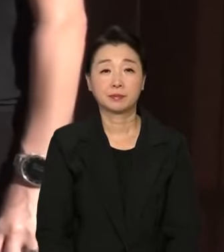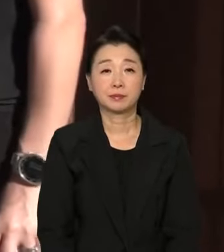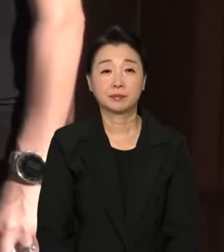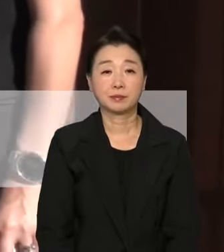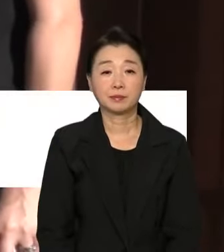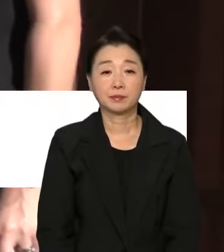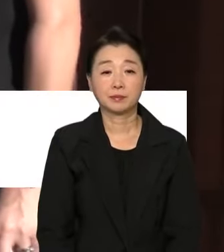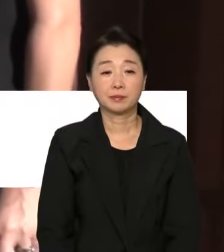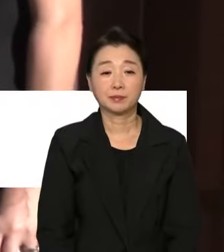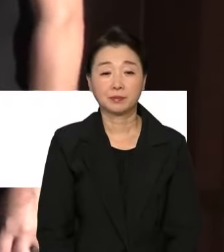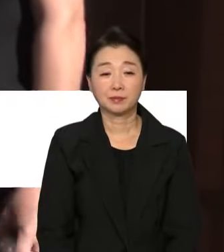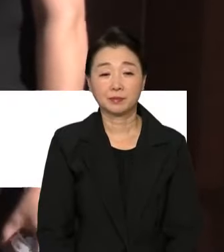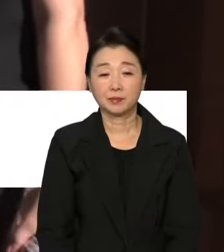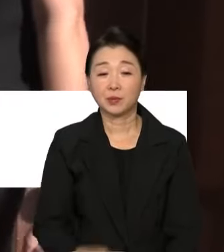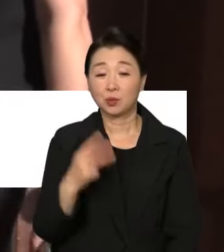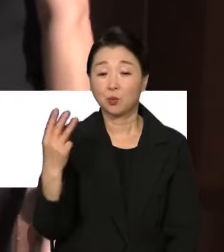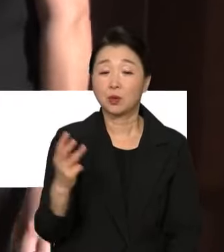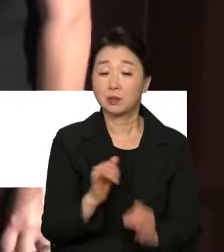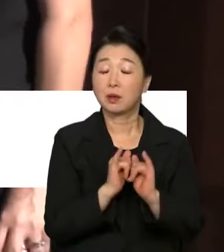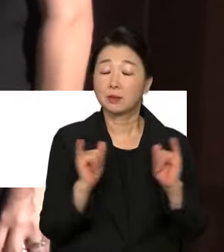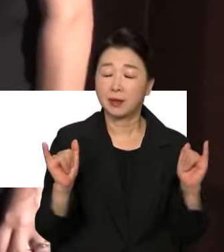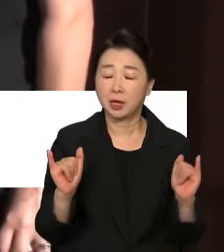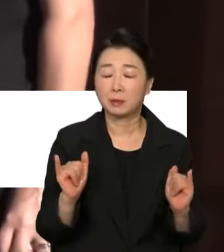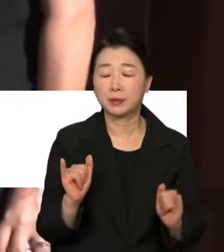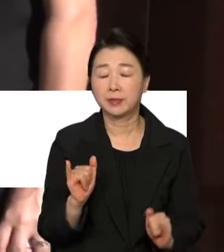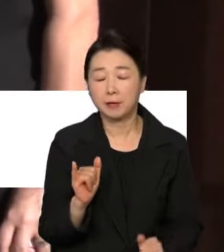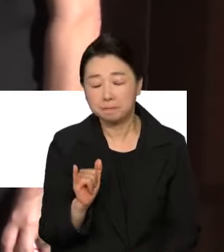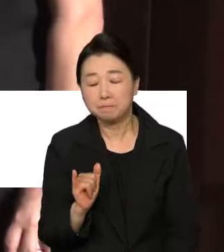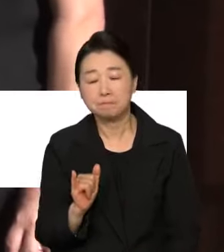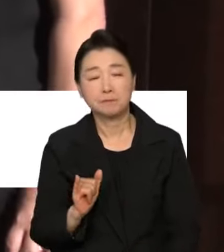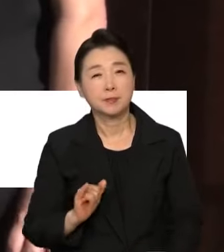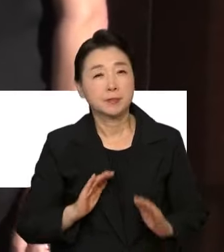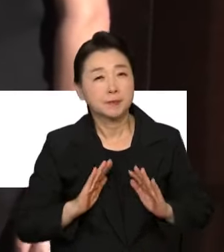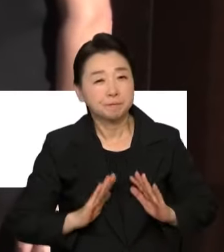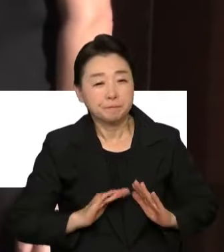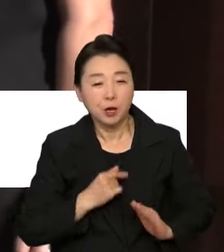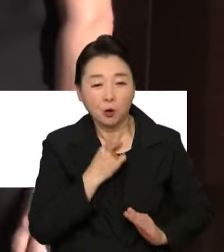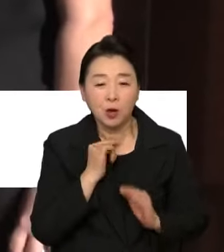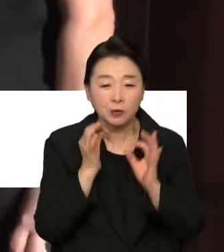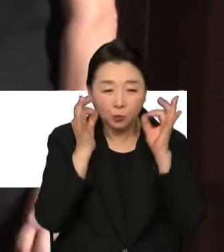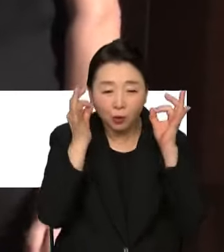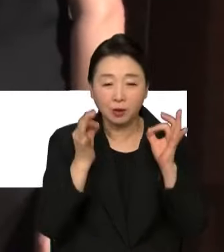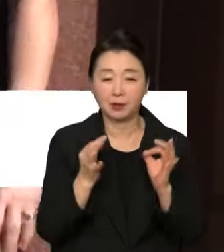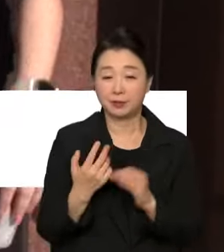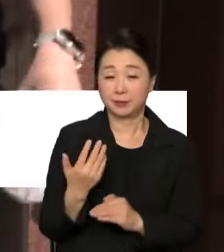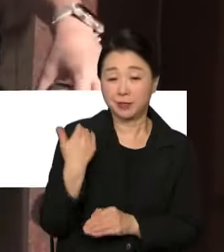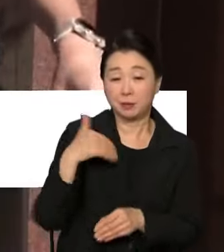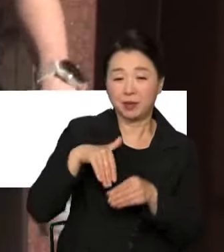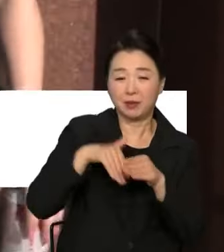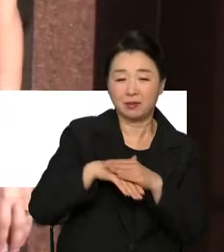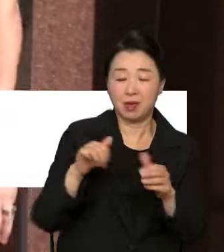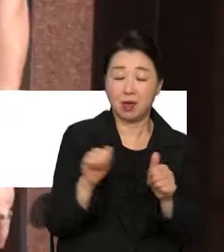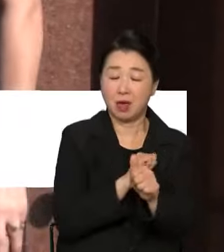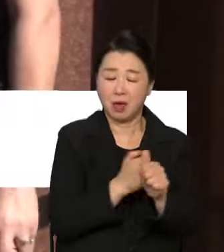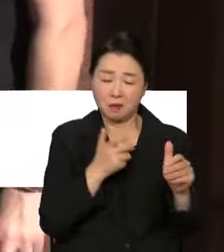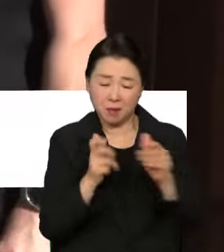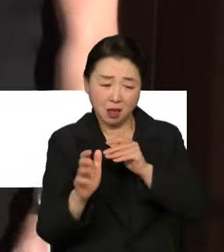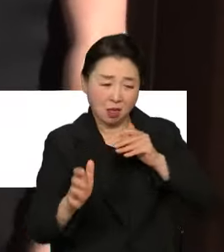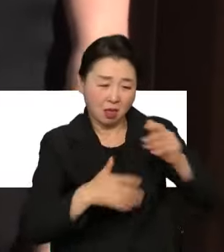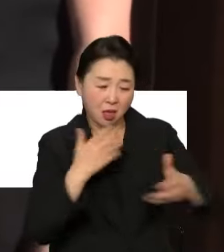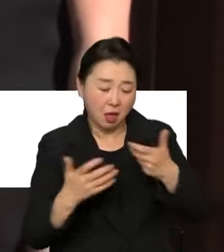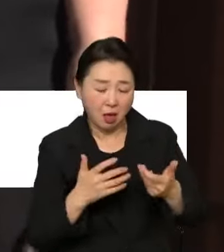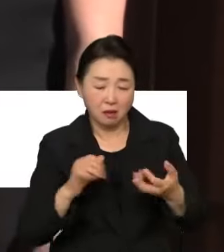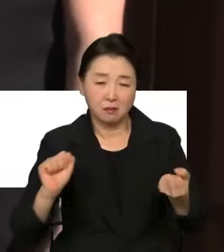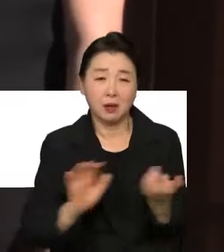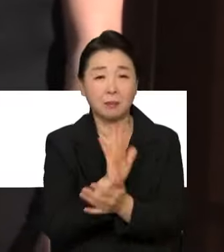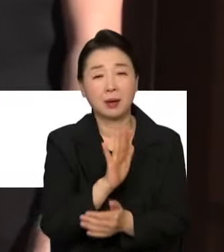I think people are very conscious right now about keeping the peace and being more calm. So people in DC wouldn't want to